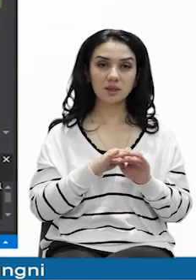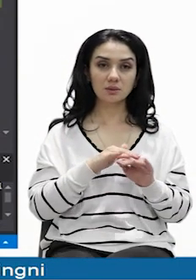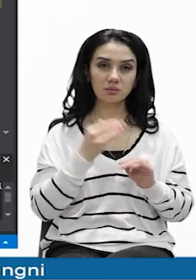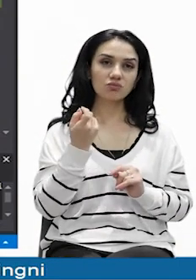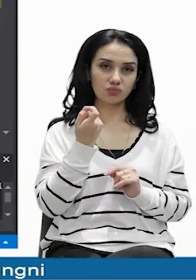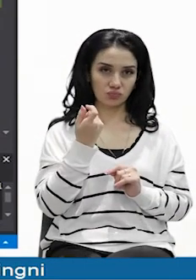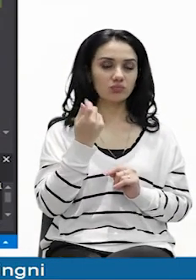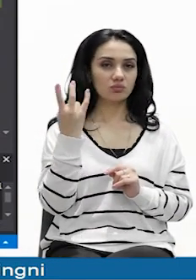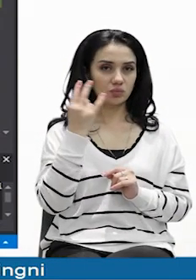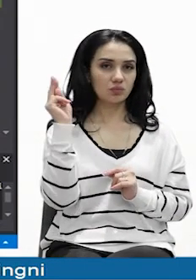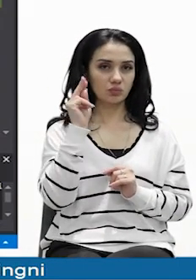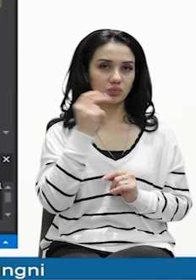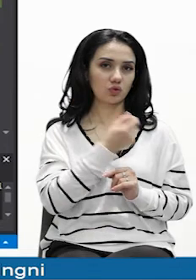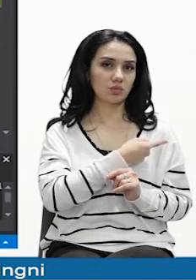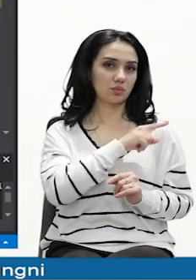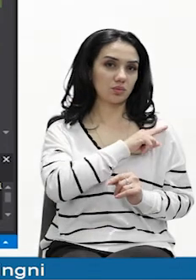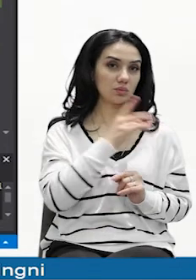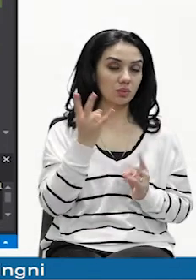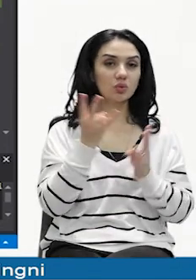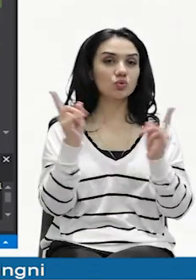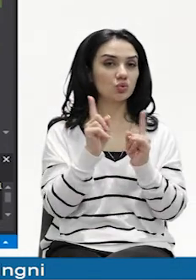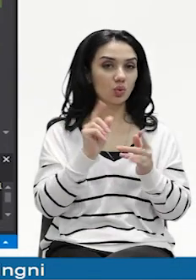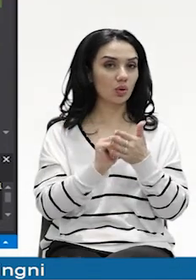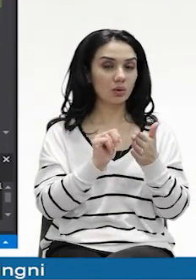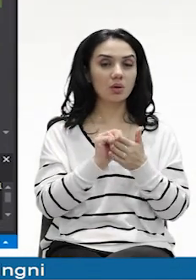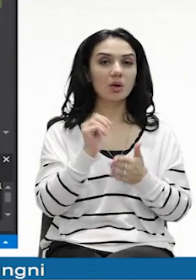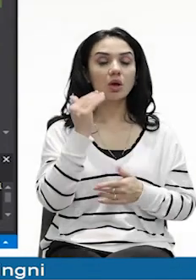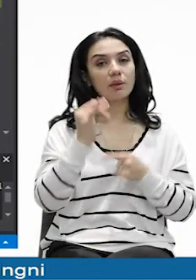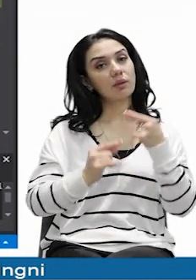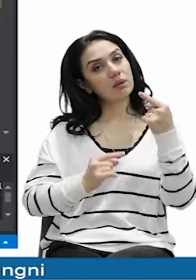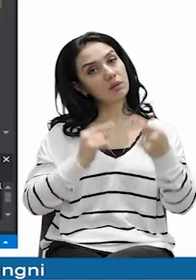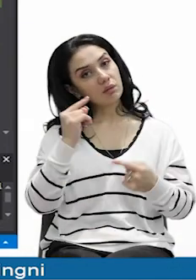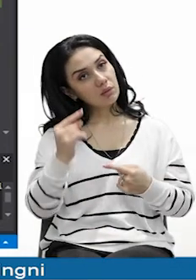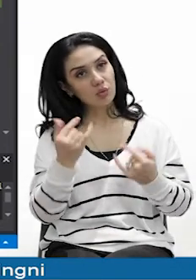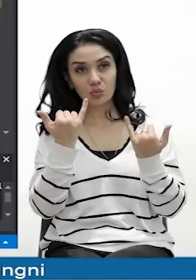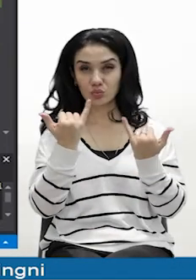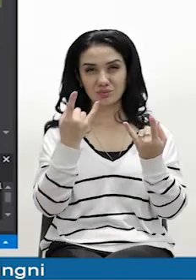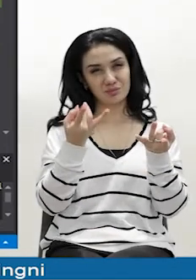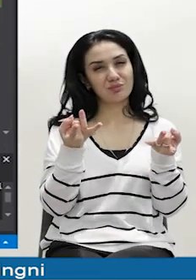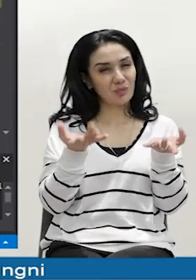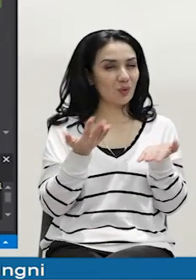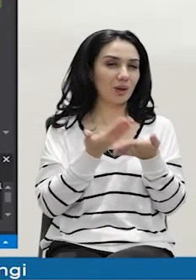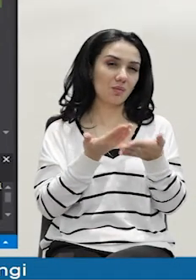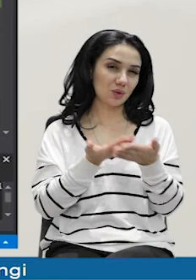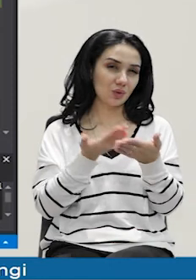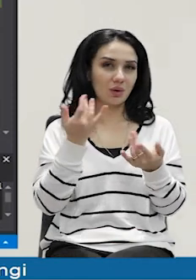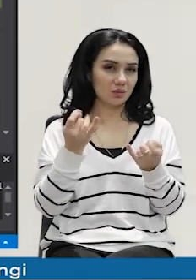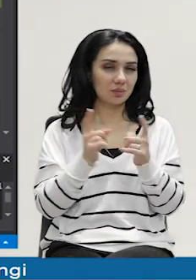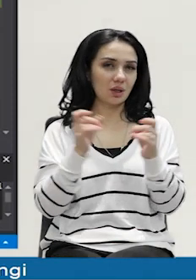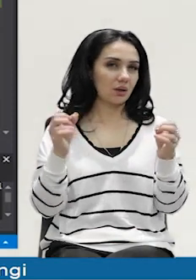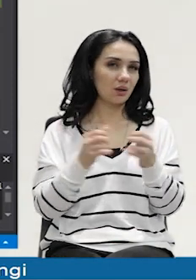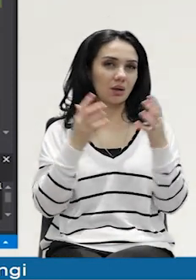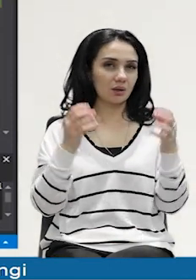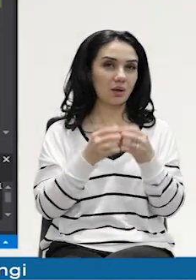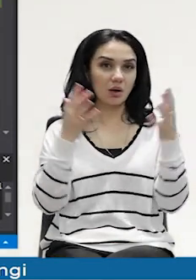Matematikalarda ham ozgina kuchaytiringlar. Chunki keyingi bu hozir oddiy misollar, katta misollar